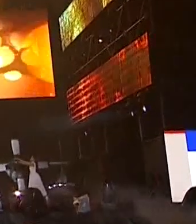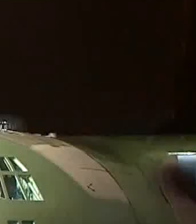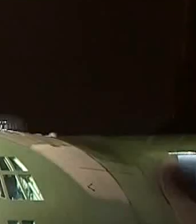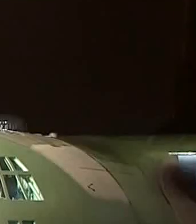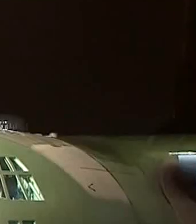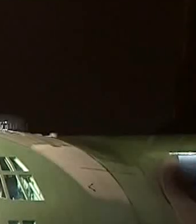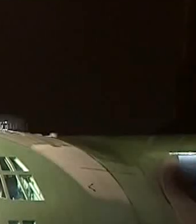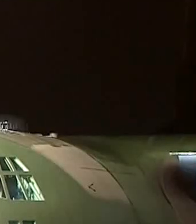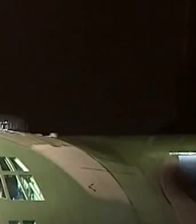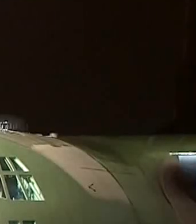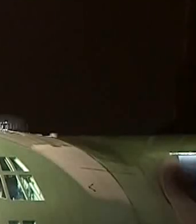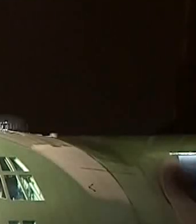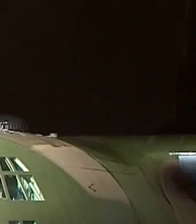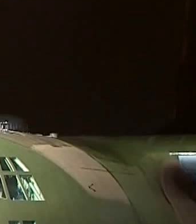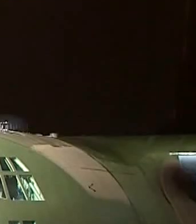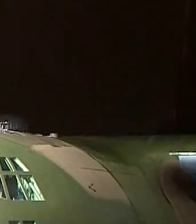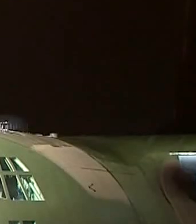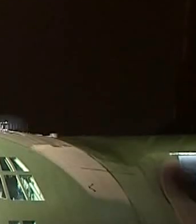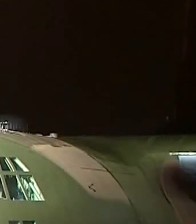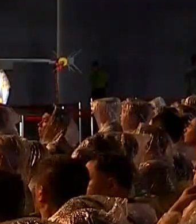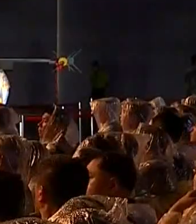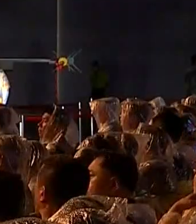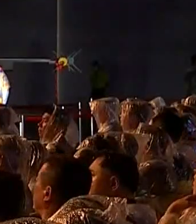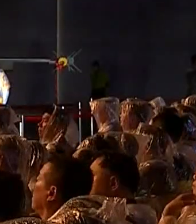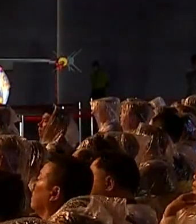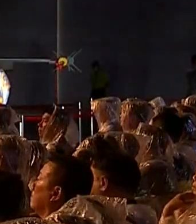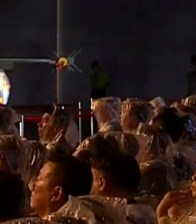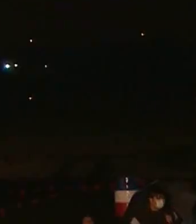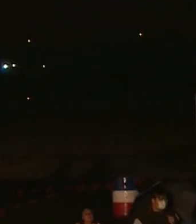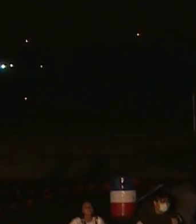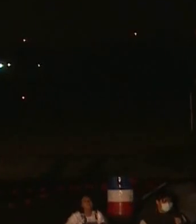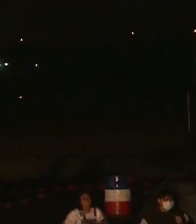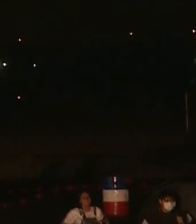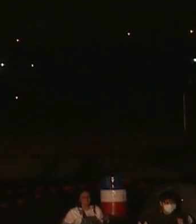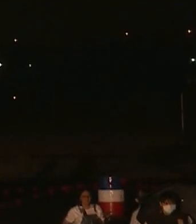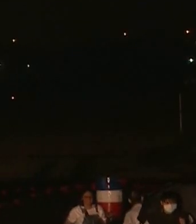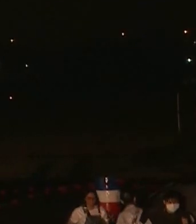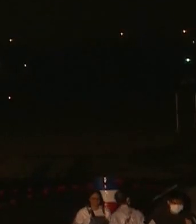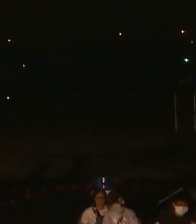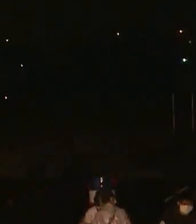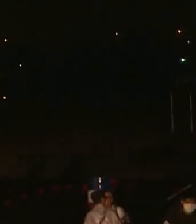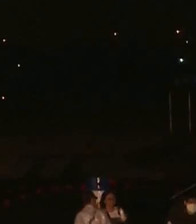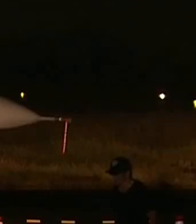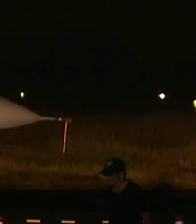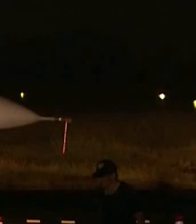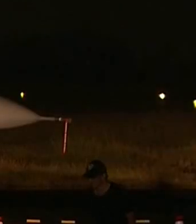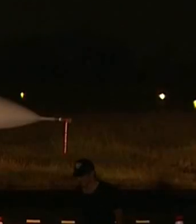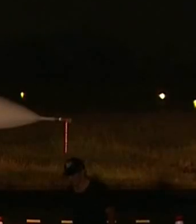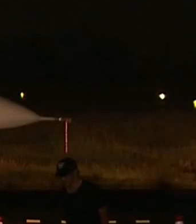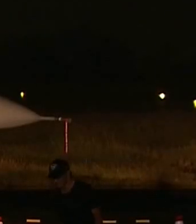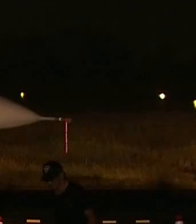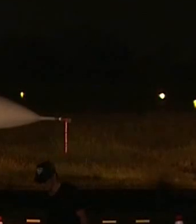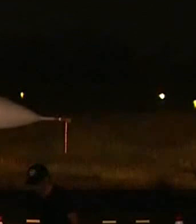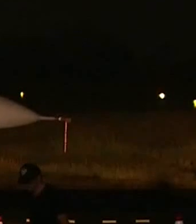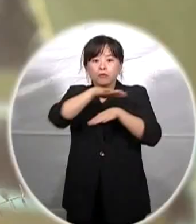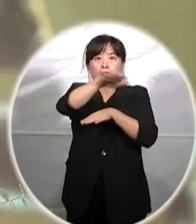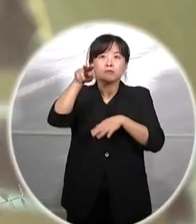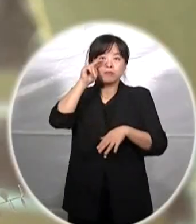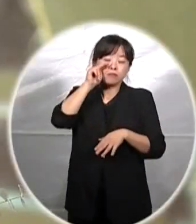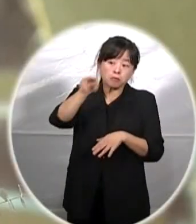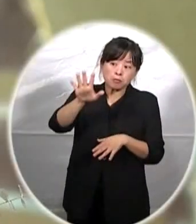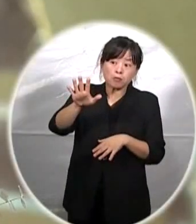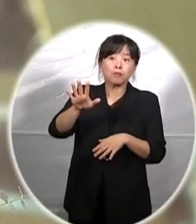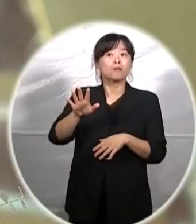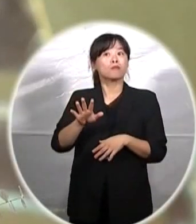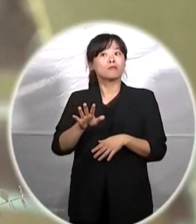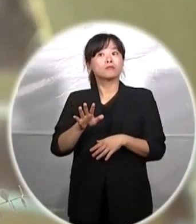强战力。空军在现场展示各种运输机、战机以及攻击直升机，大秀我国军事肌肉。 不